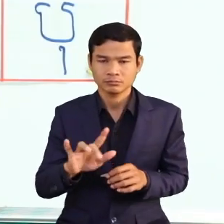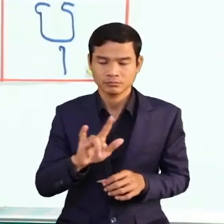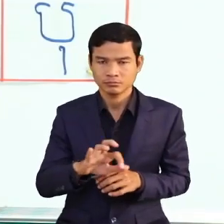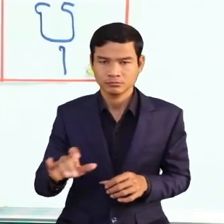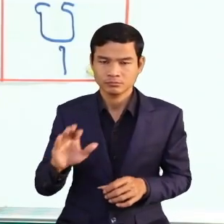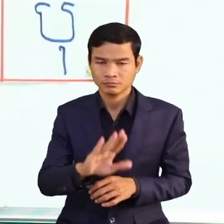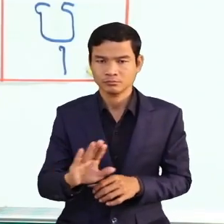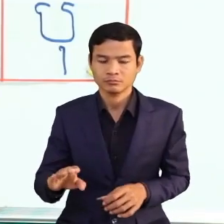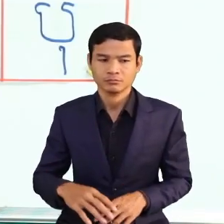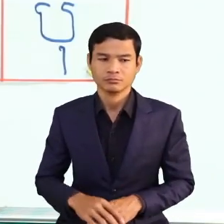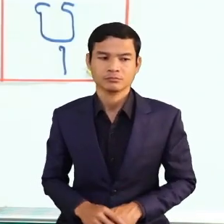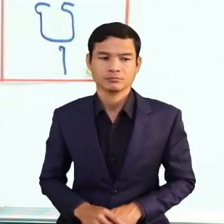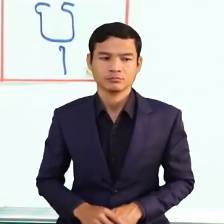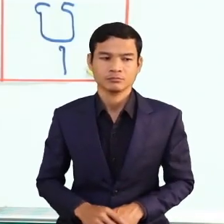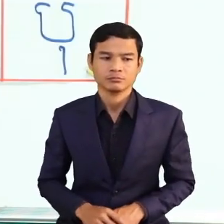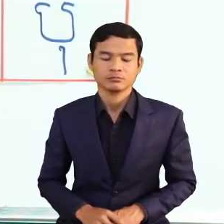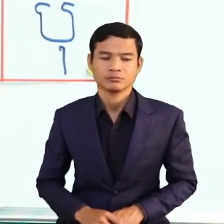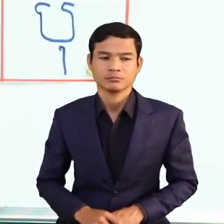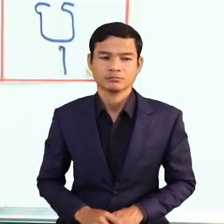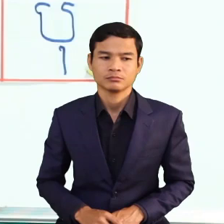ប